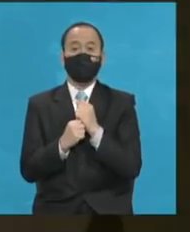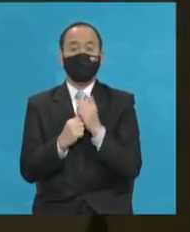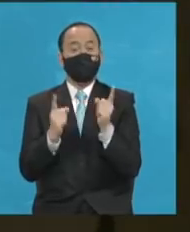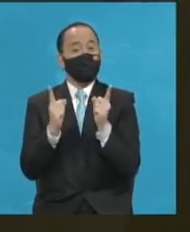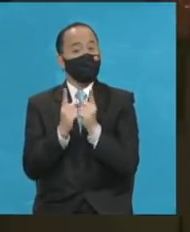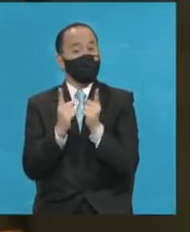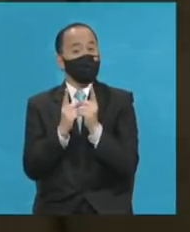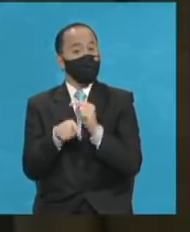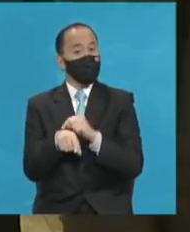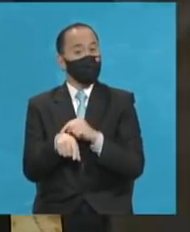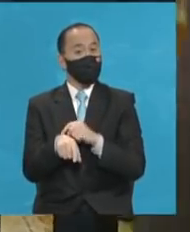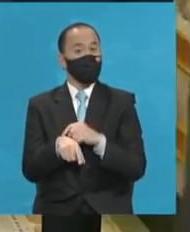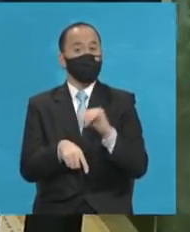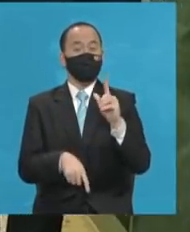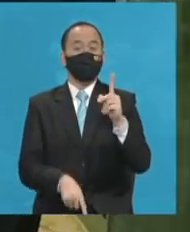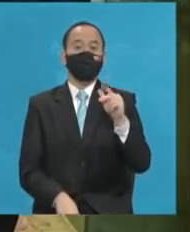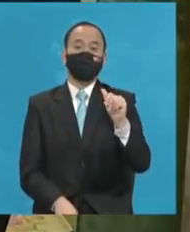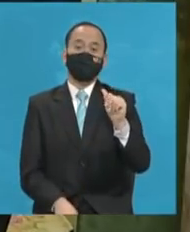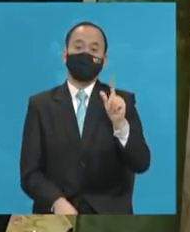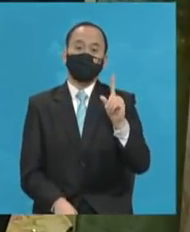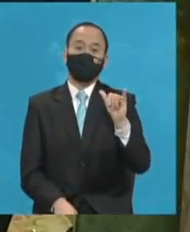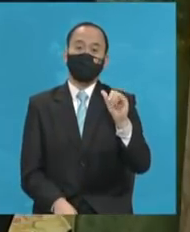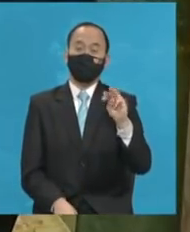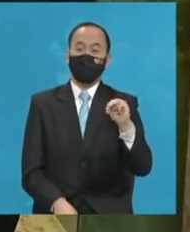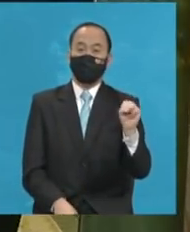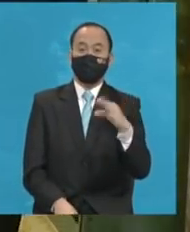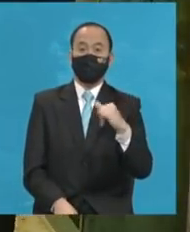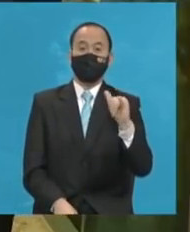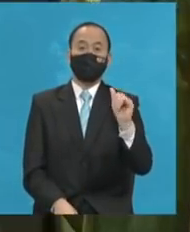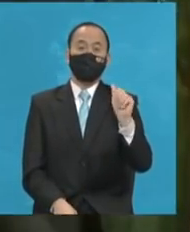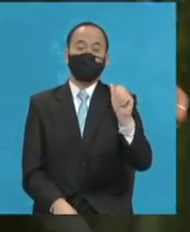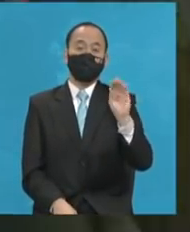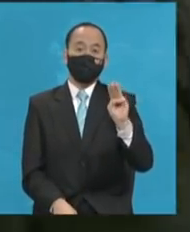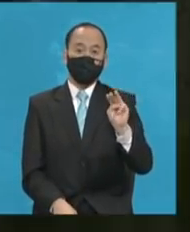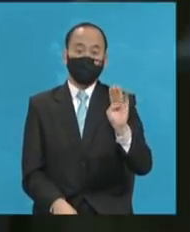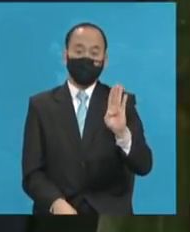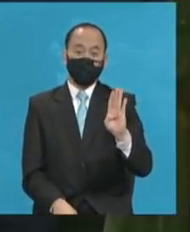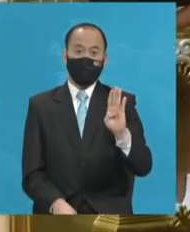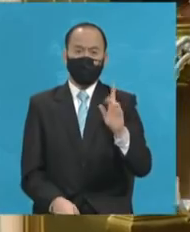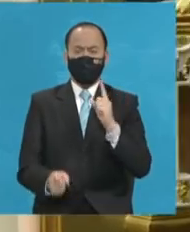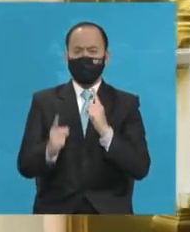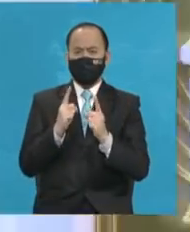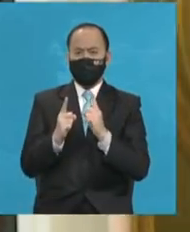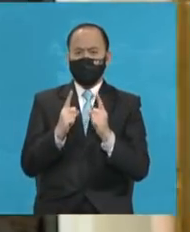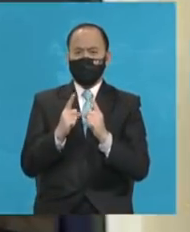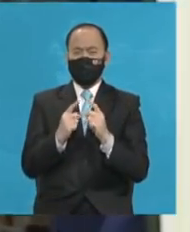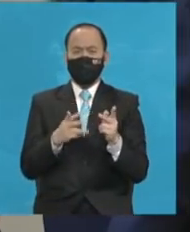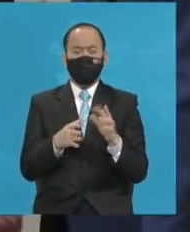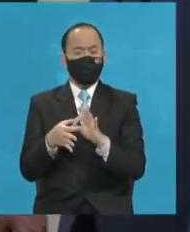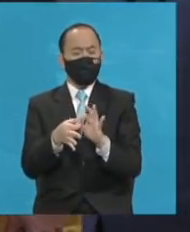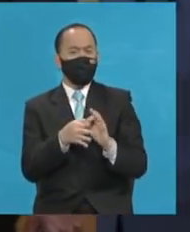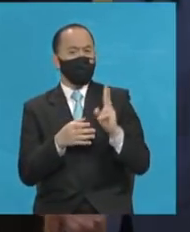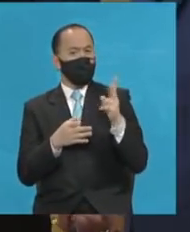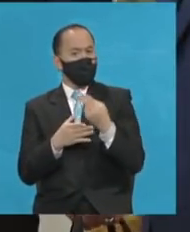perjumpaan tersebut kebawah duli Yang Maha mulia dan yang amat berhormat membincangkan mengenai kerjasama